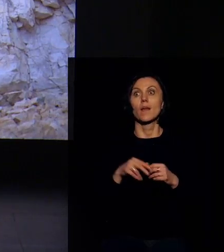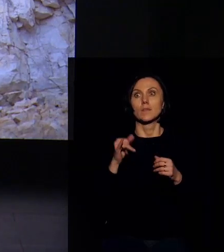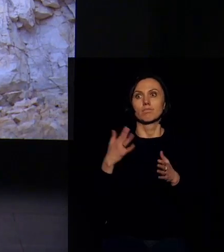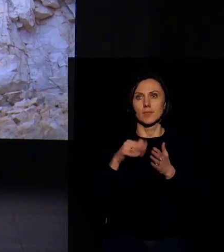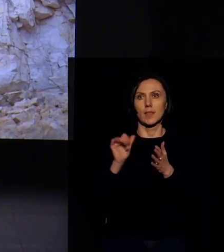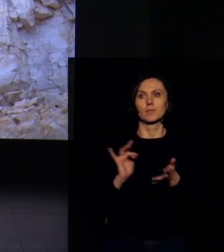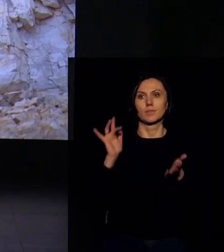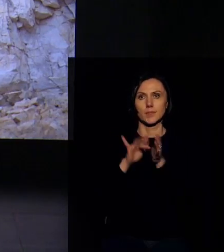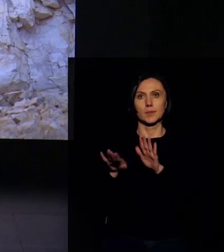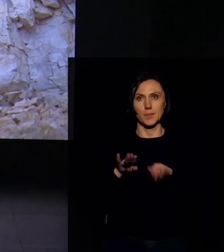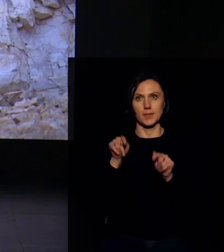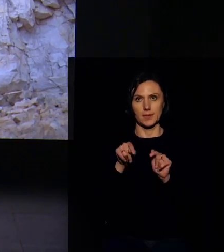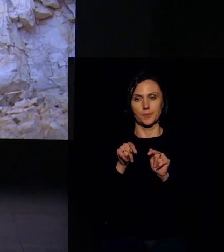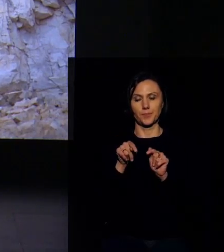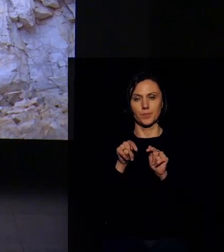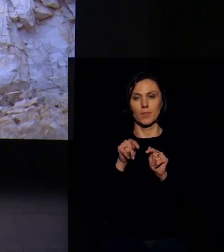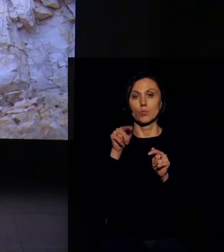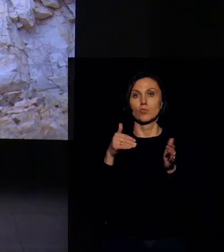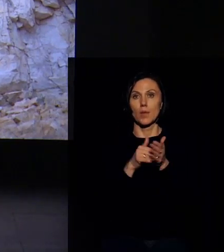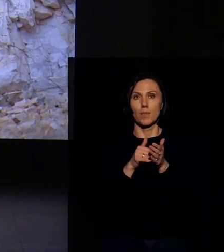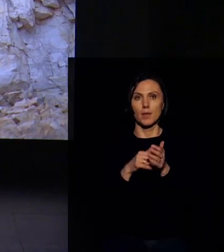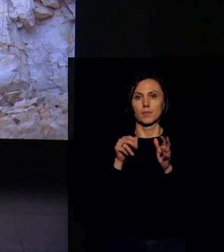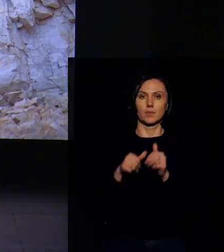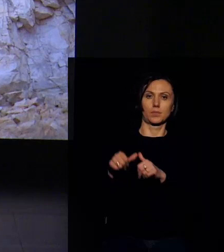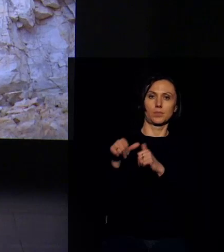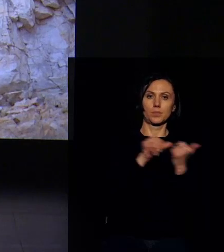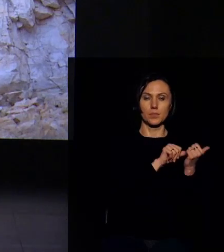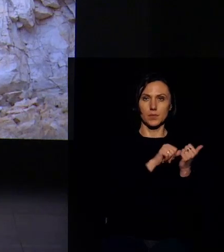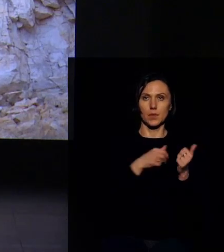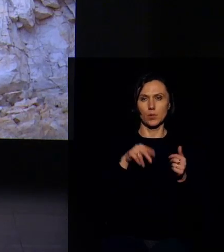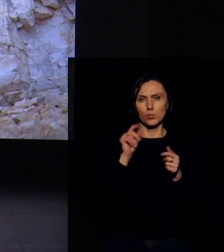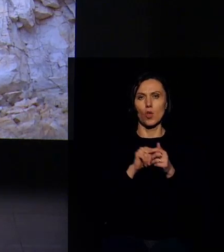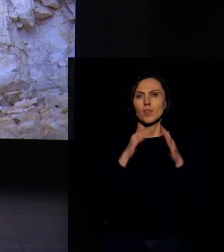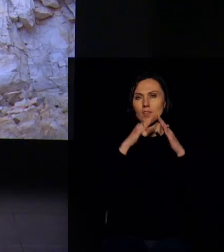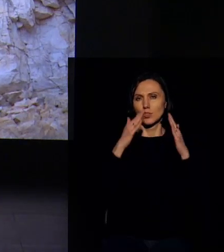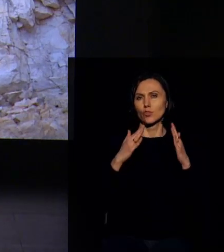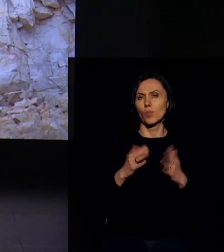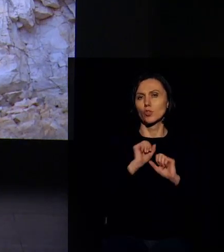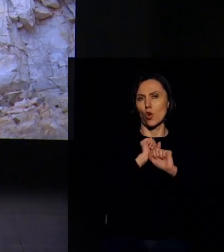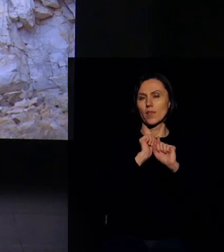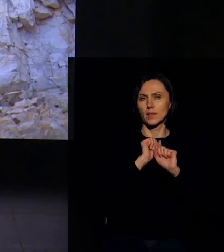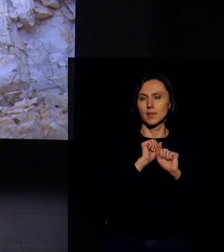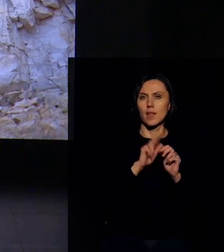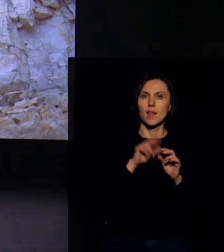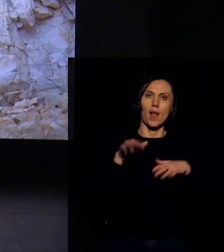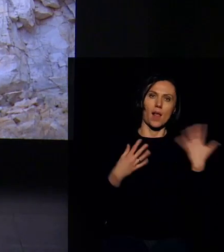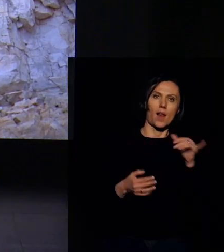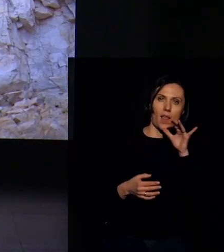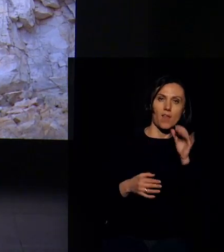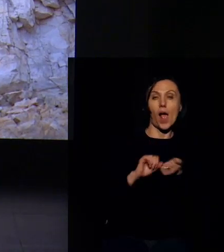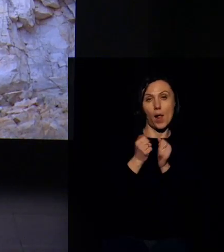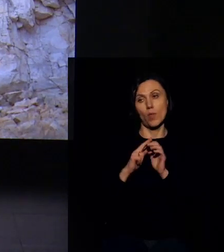o którym wcześniej wspominałam. Tutaj można się wycofać, pójść po prostu do schroniska Giussani na lewo albo na